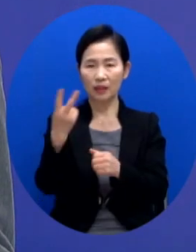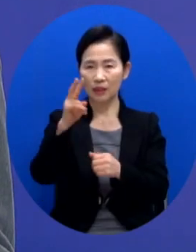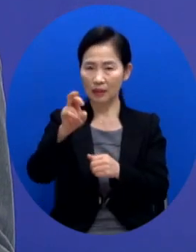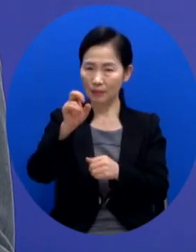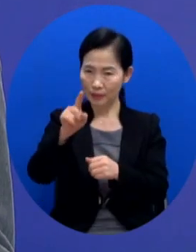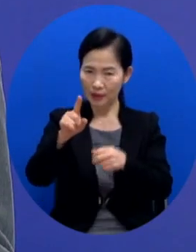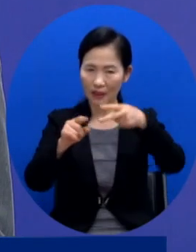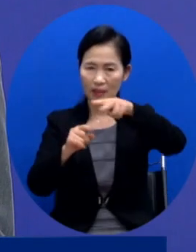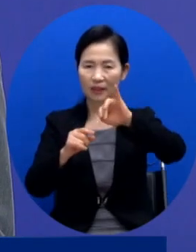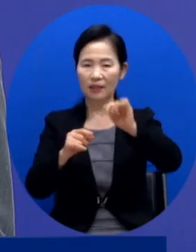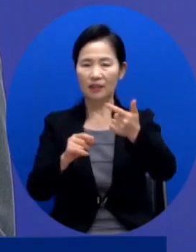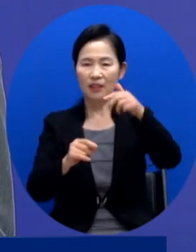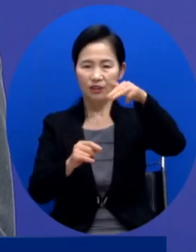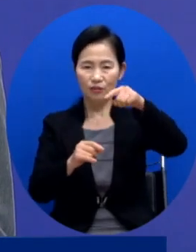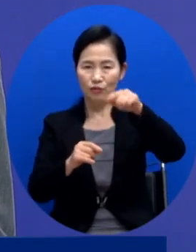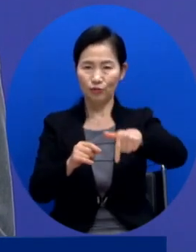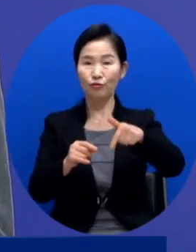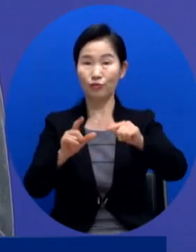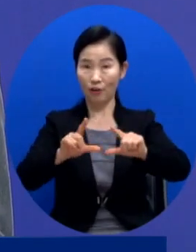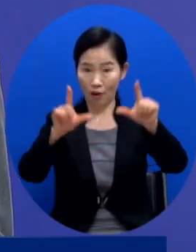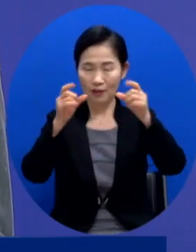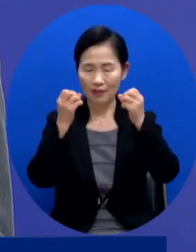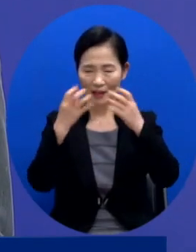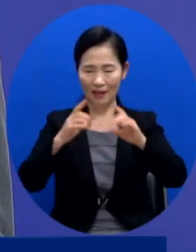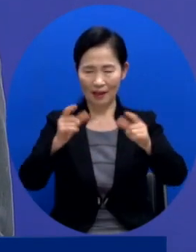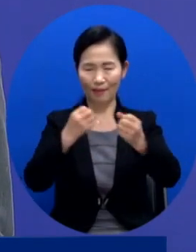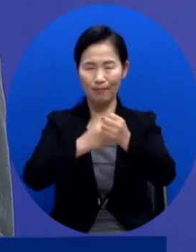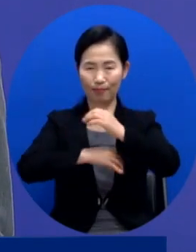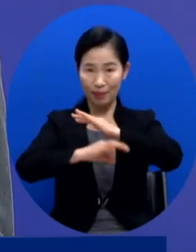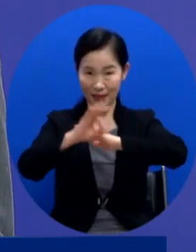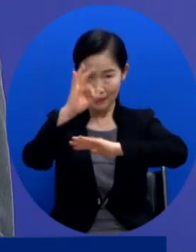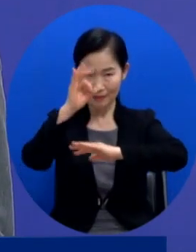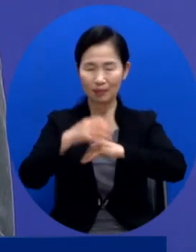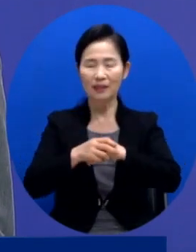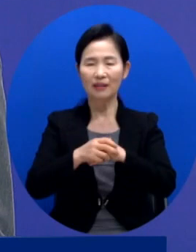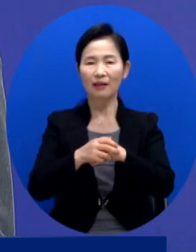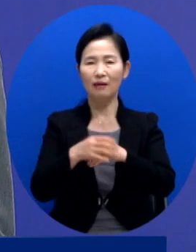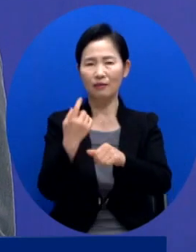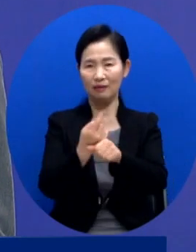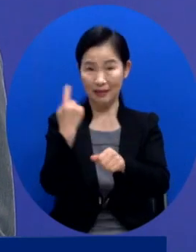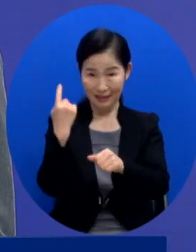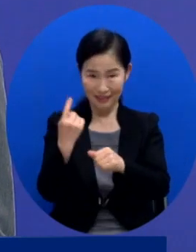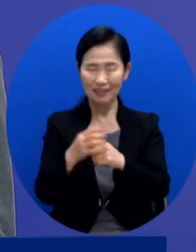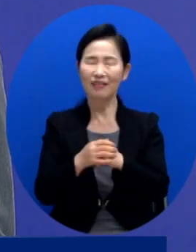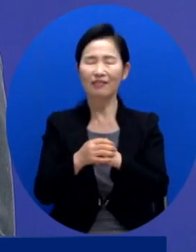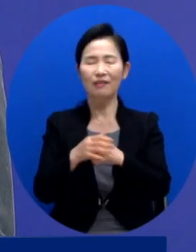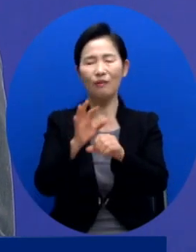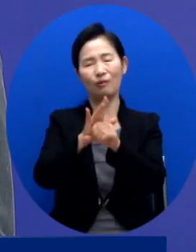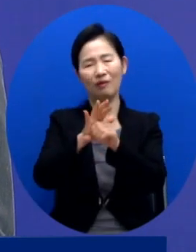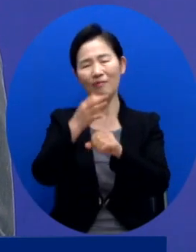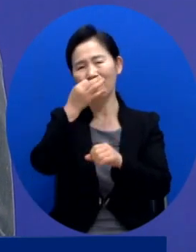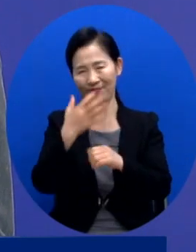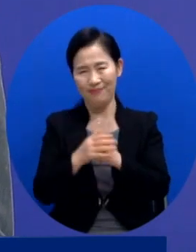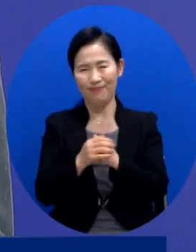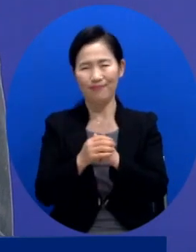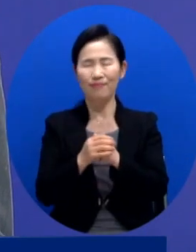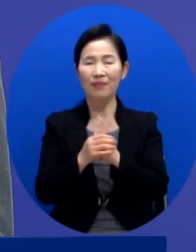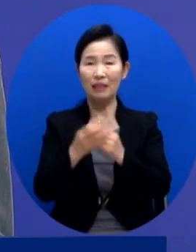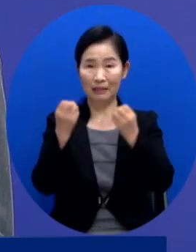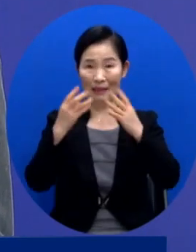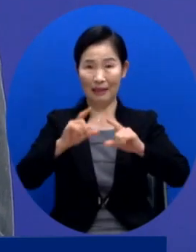2021년 신축년 새해가 밝았습니다. 작년에 코로나19로 국민들이 힘든 한 해를 보냈던 만큼 새해에는